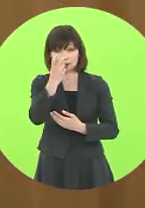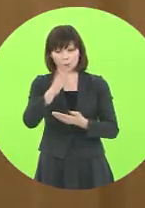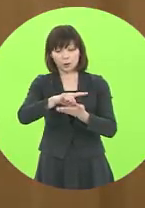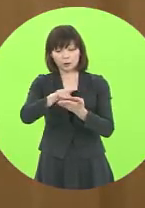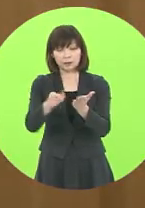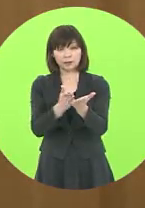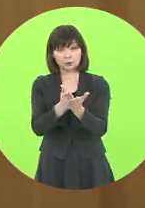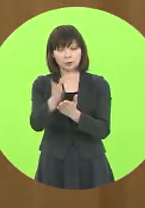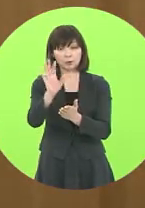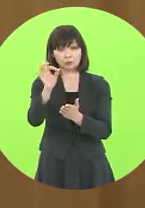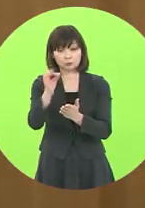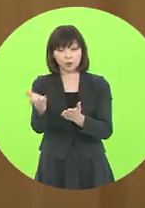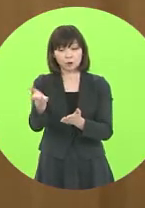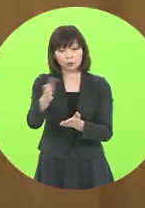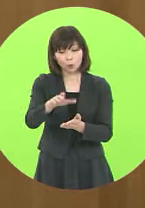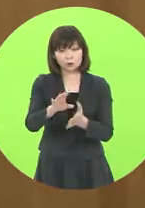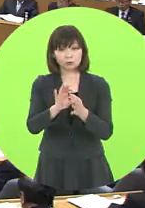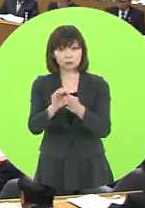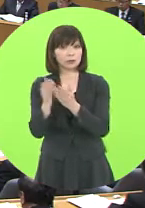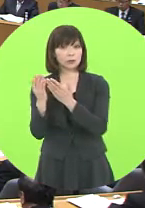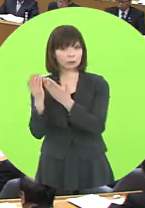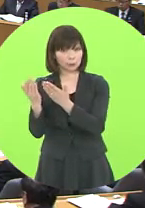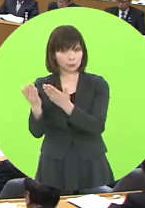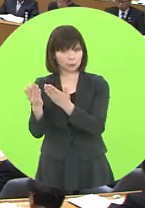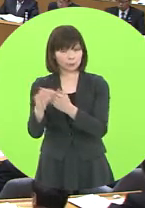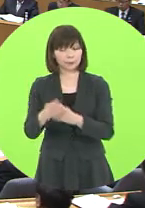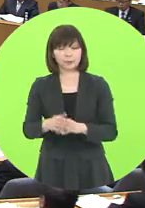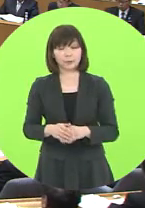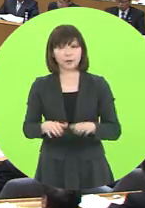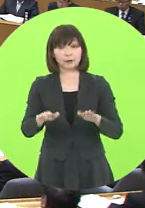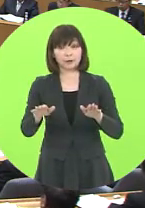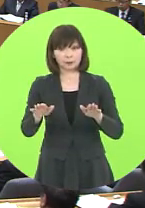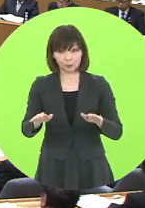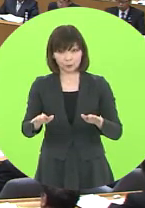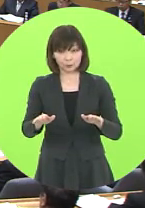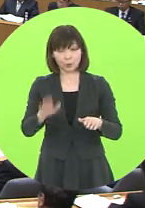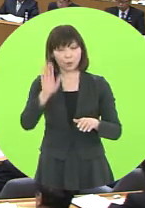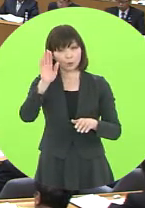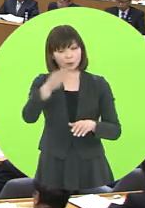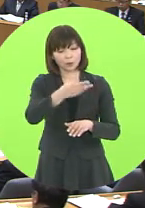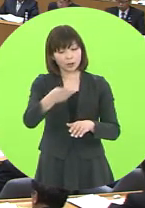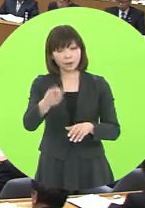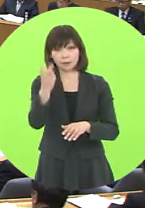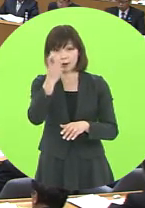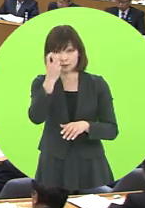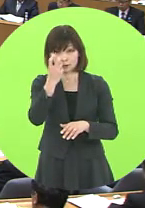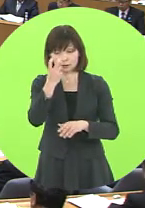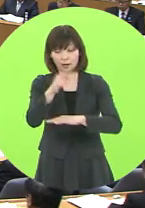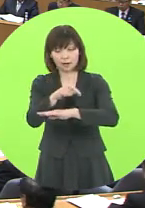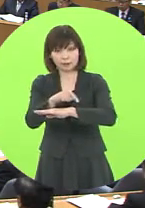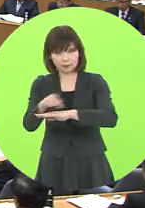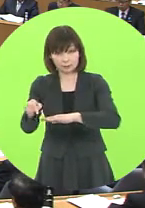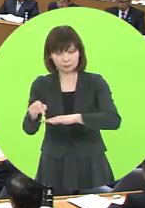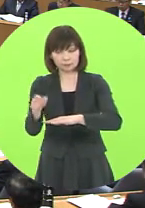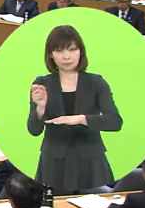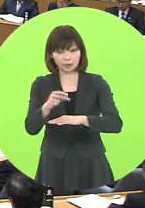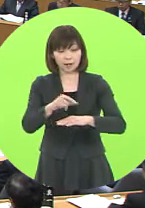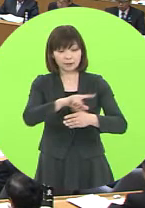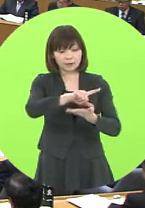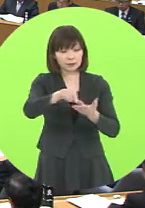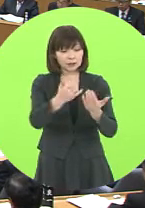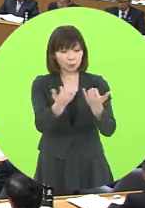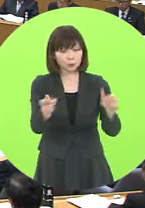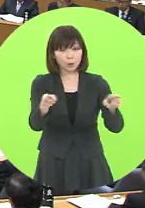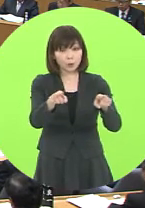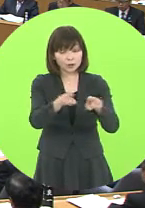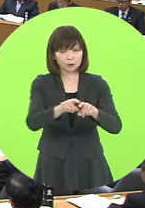入について質問しました。 今こそ今後の河川管理を計画的かつ地域と一緒に行